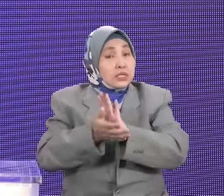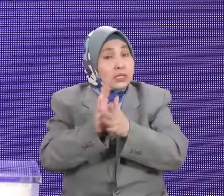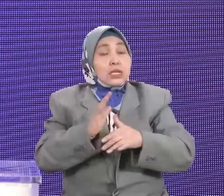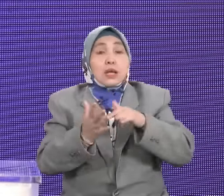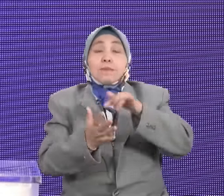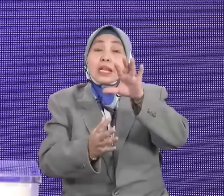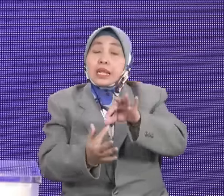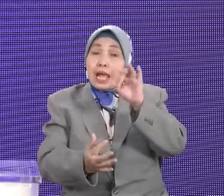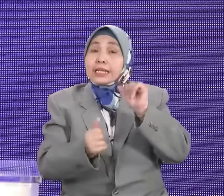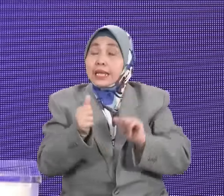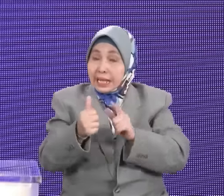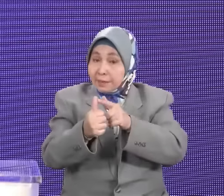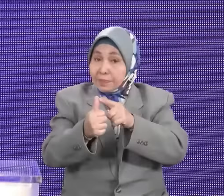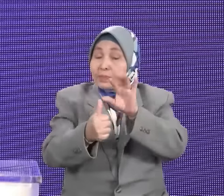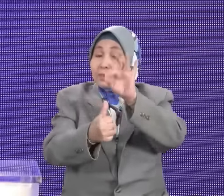pilihan ini